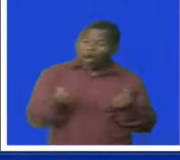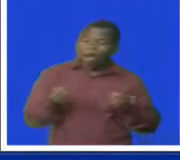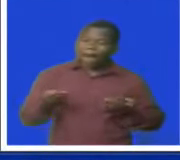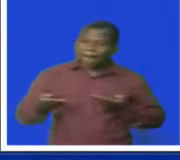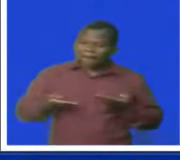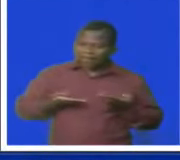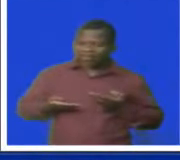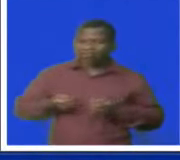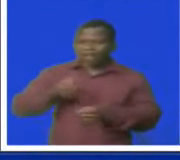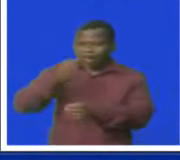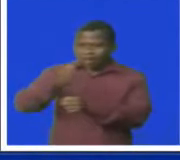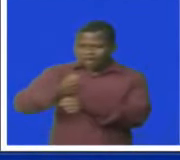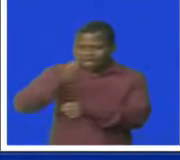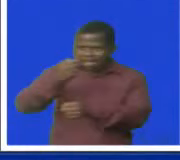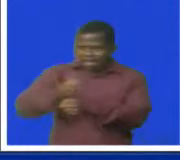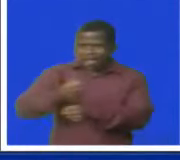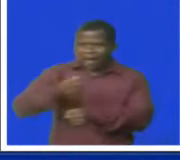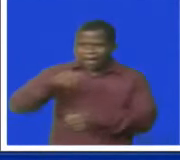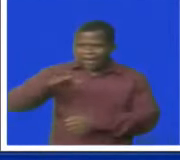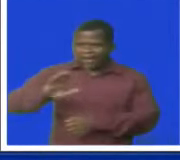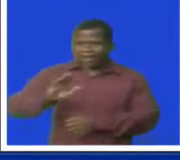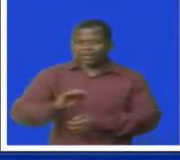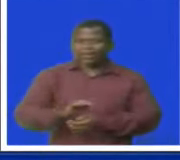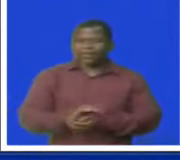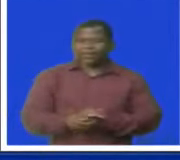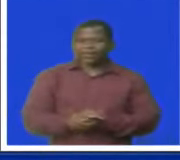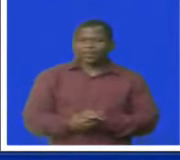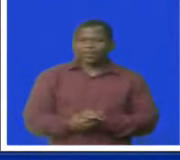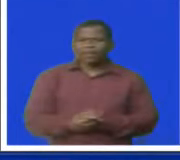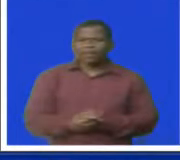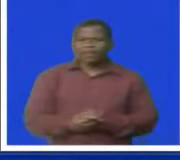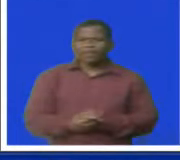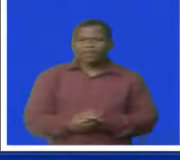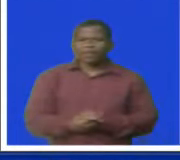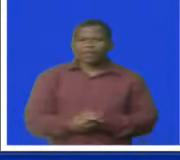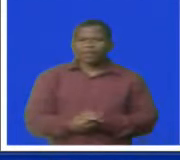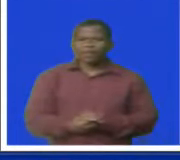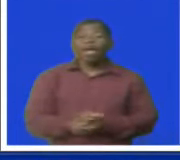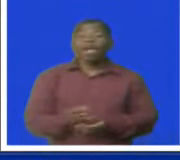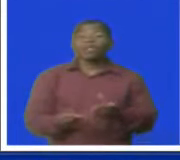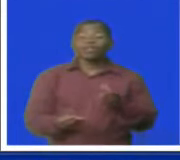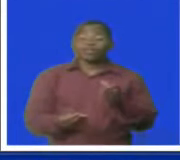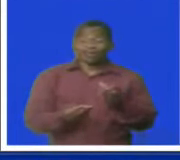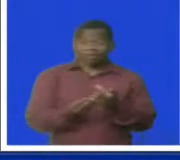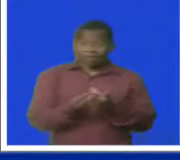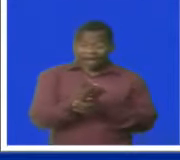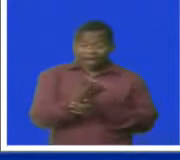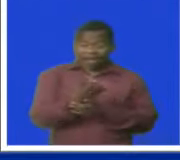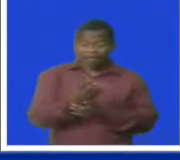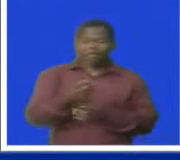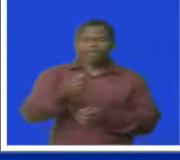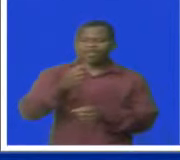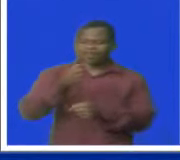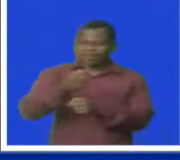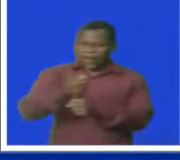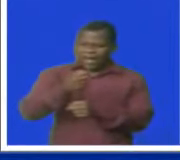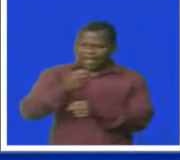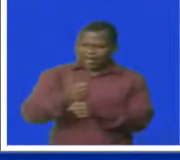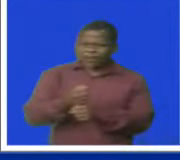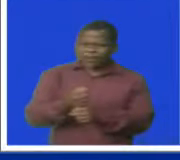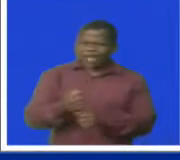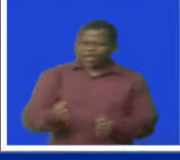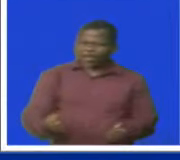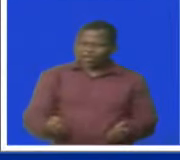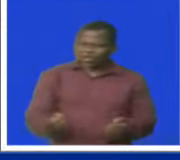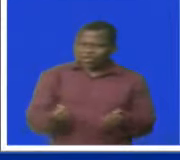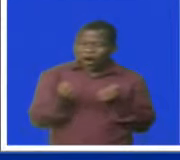nakubomake emakhaya. So ucala loyo msebenzi loyo kweyokuthi vele siqinise lo